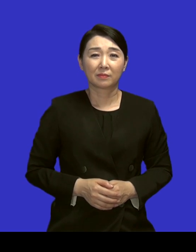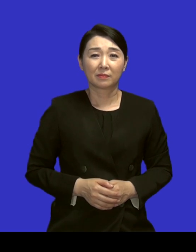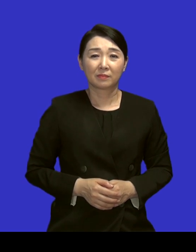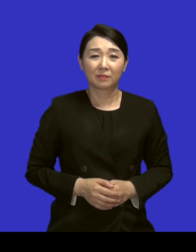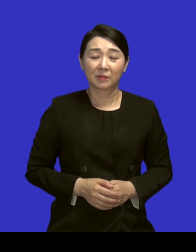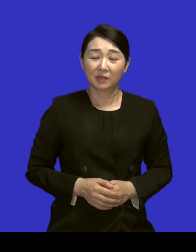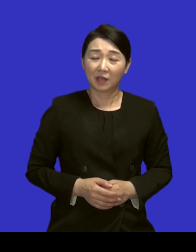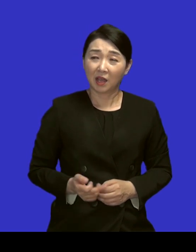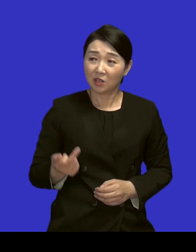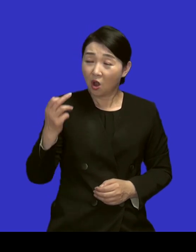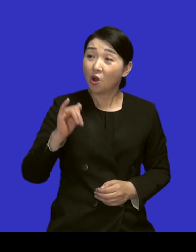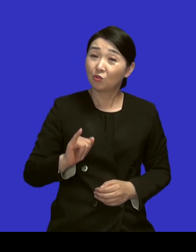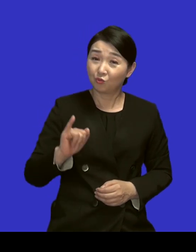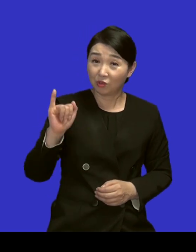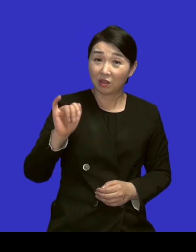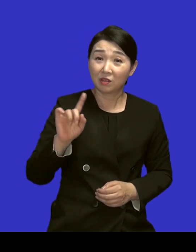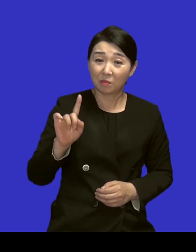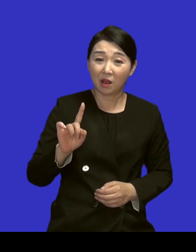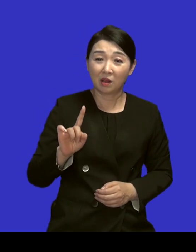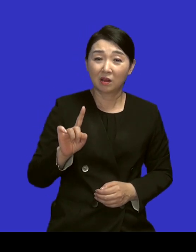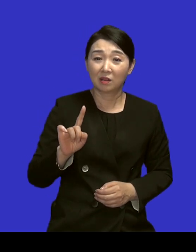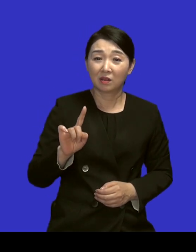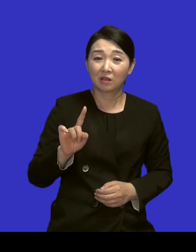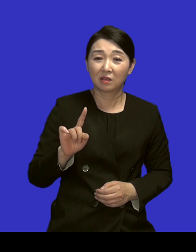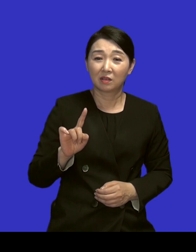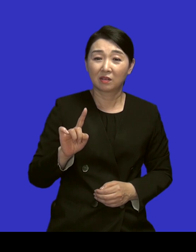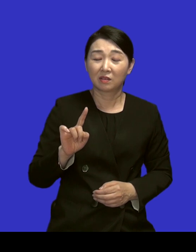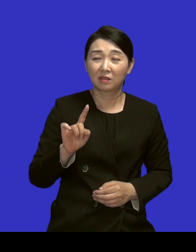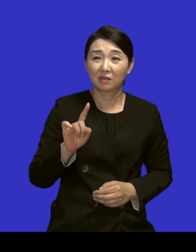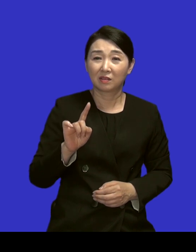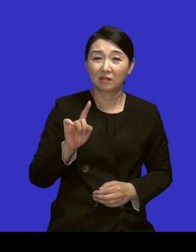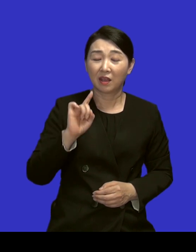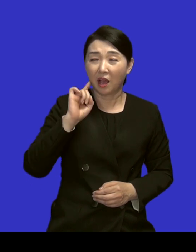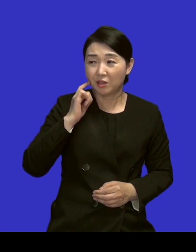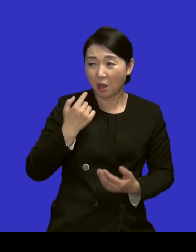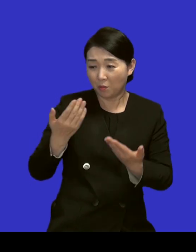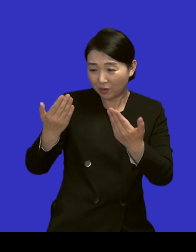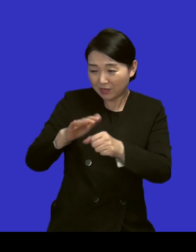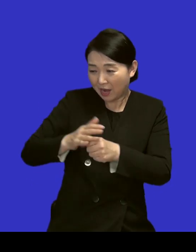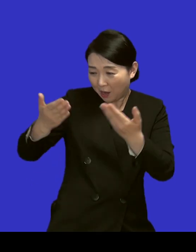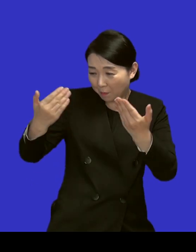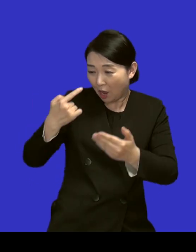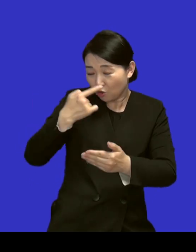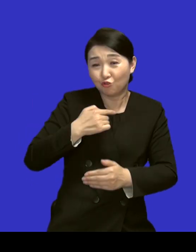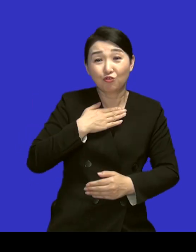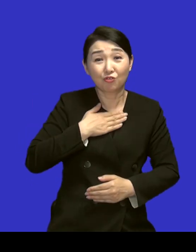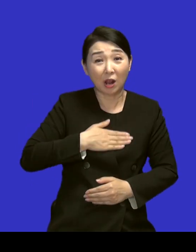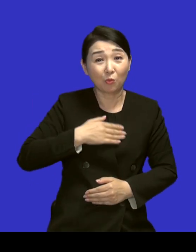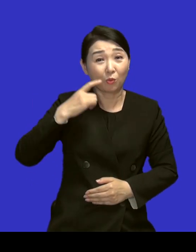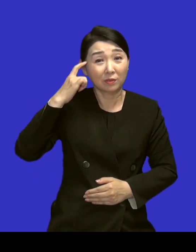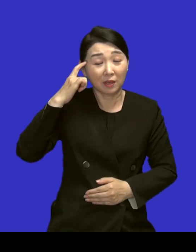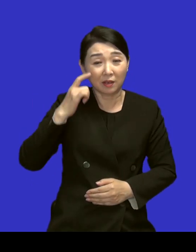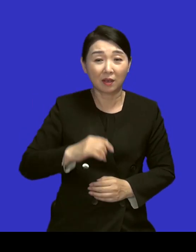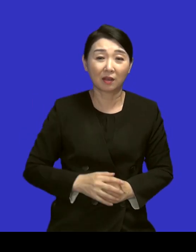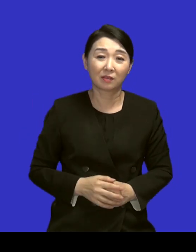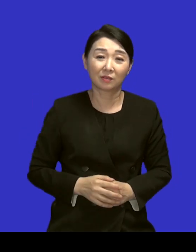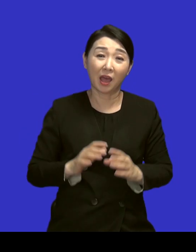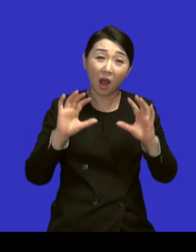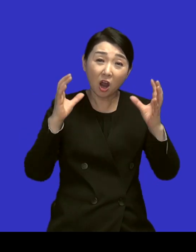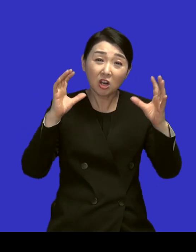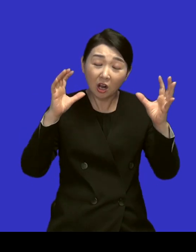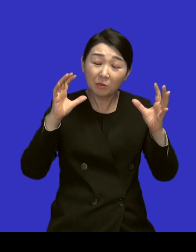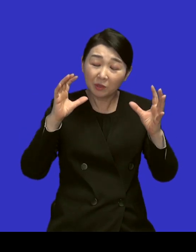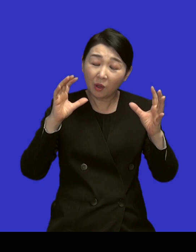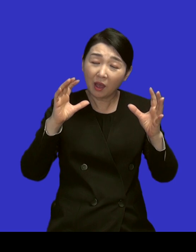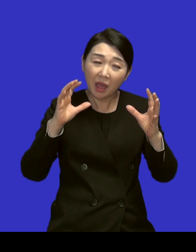형 누나들에게 분명히 이쁨을 이제 받고 있다 생각했어요. 네. 어딜 가든 이렇게 어린이 하면서